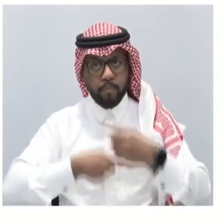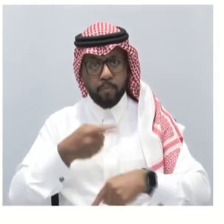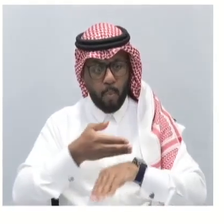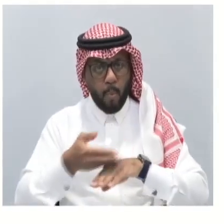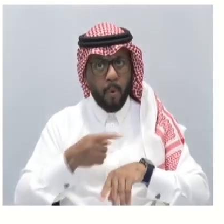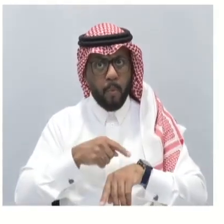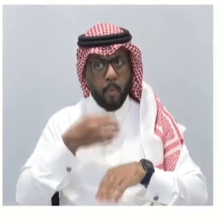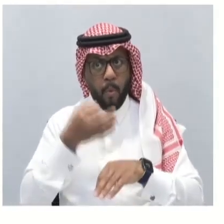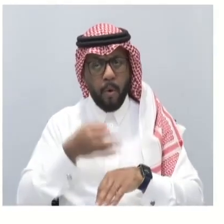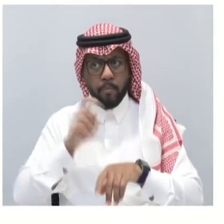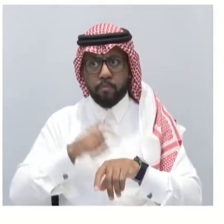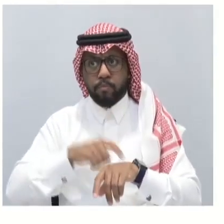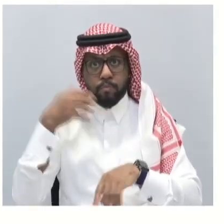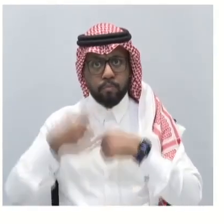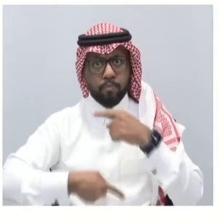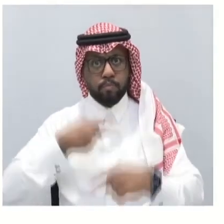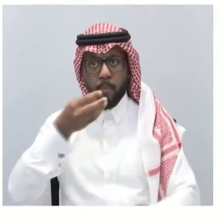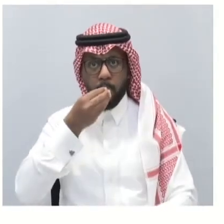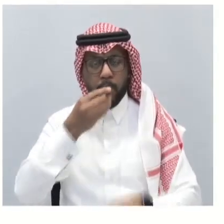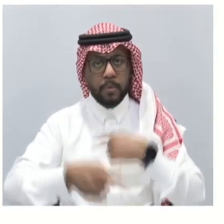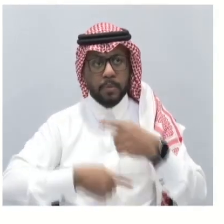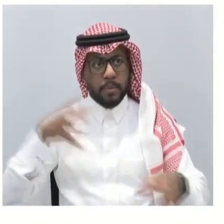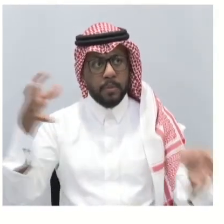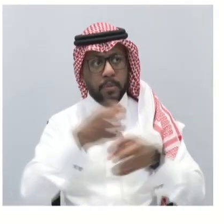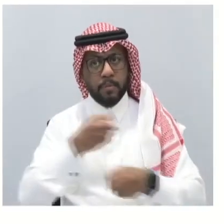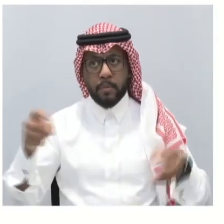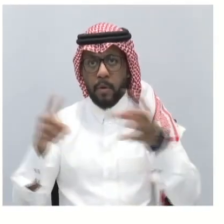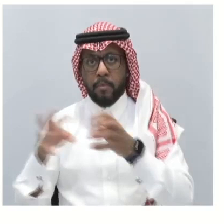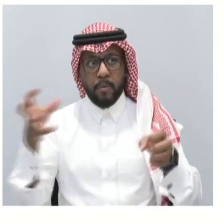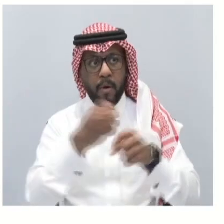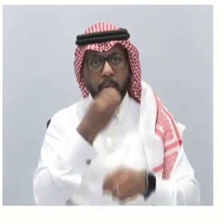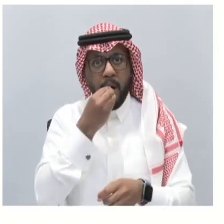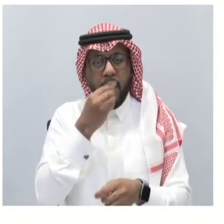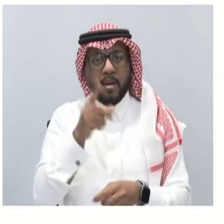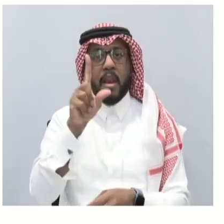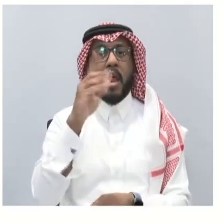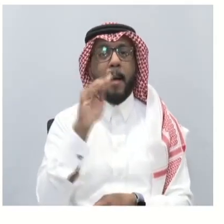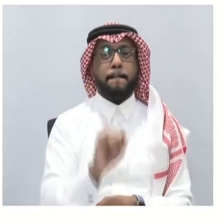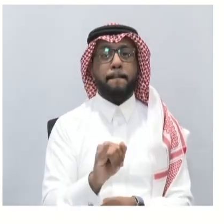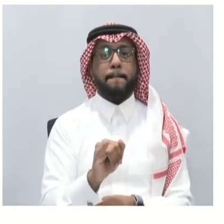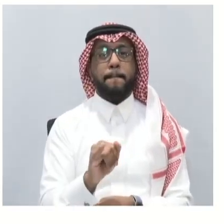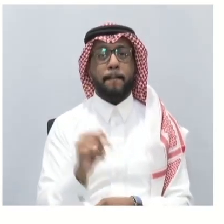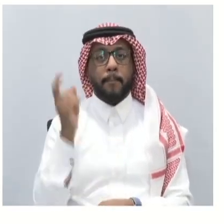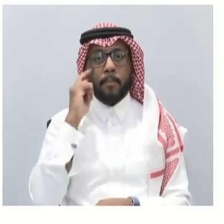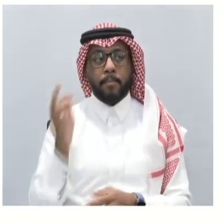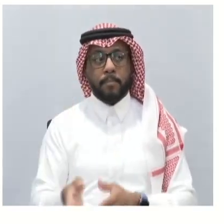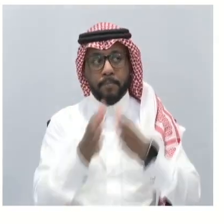وين تجيب الغذاء تصطاد هال الحيوانات وتتغذى عليها تاكل لحومها